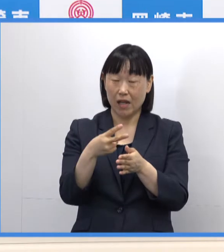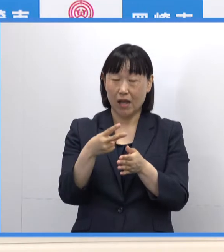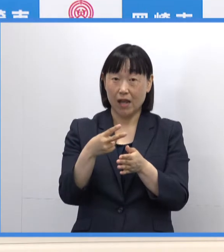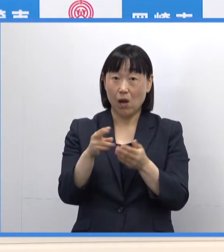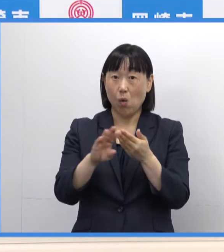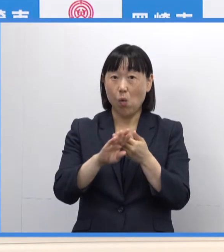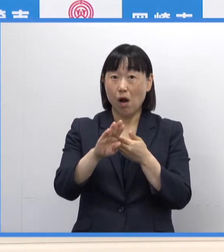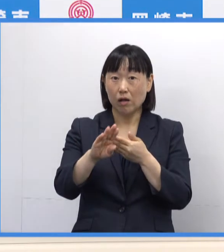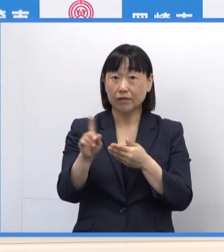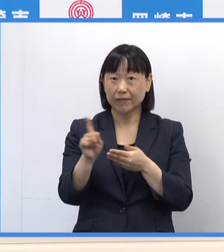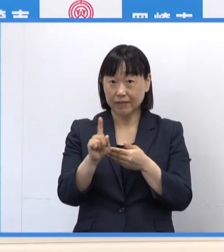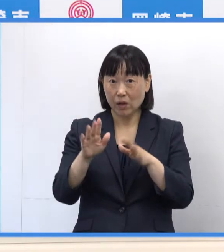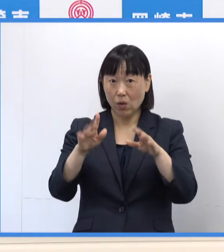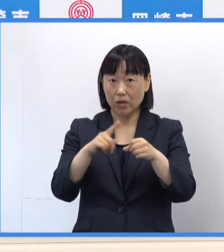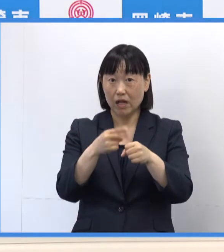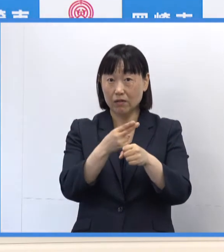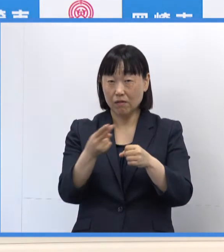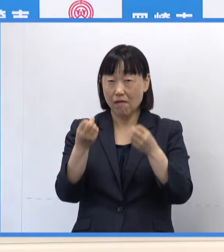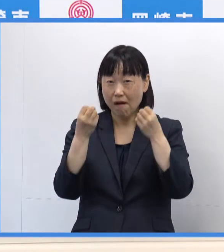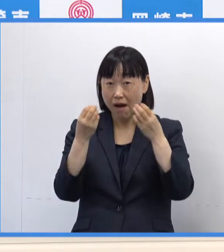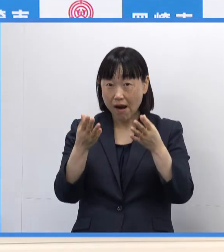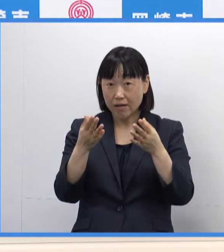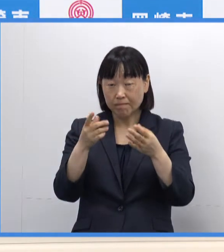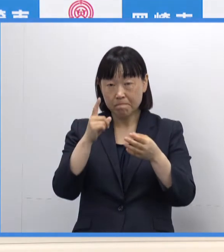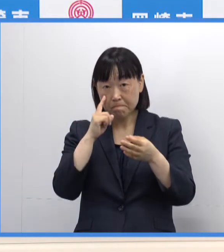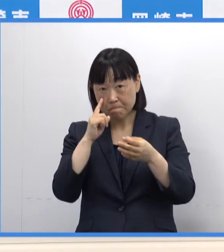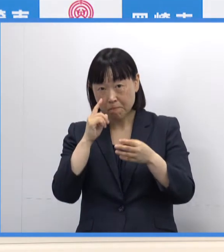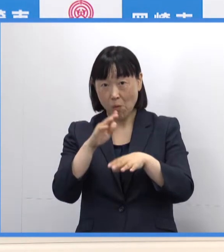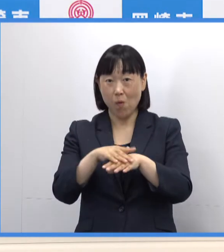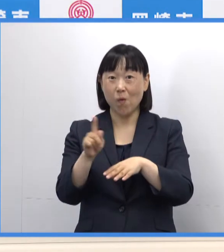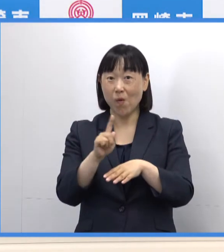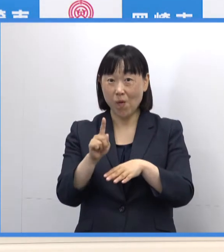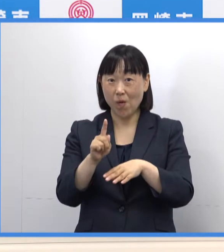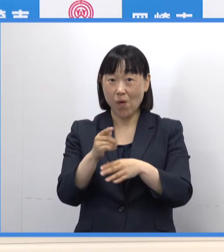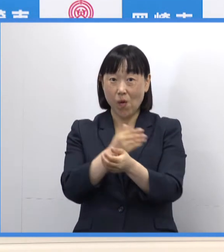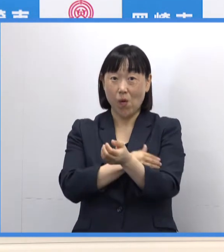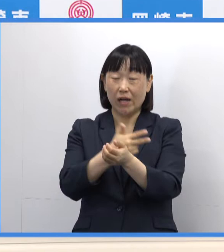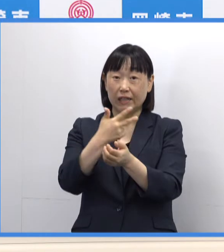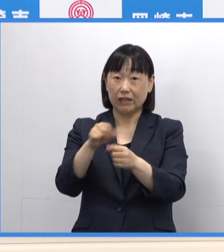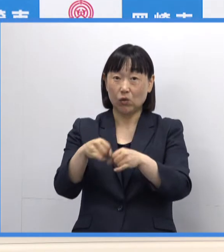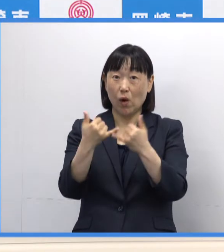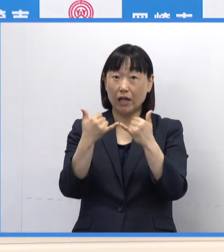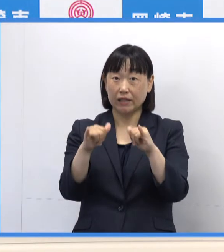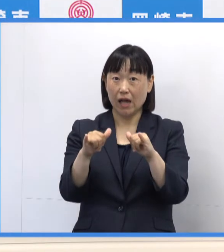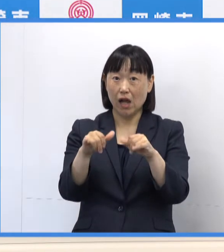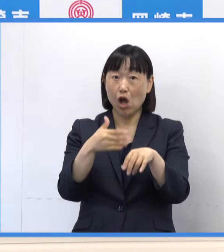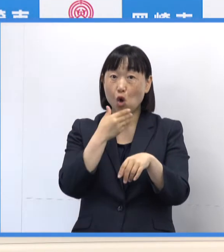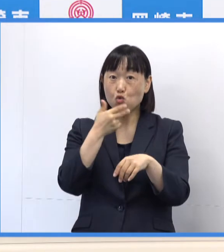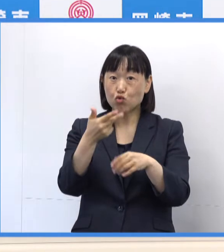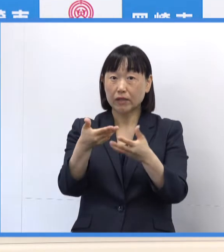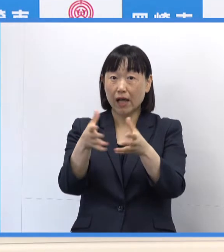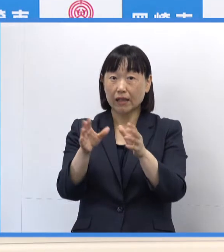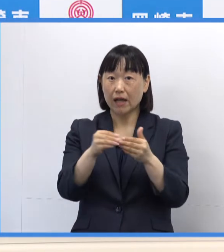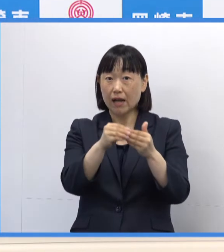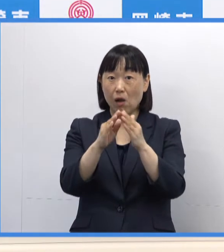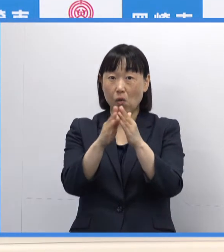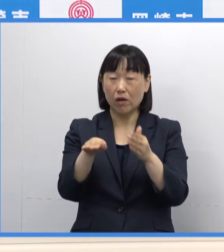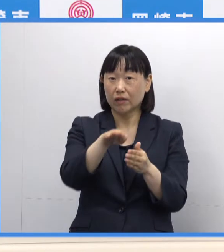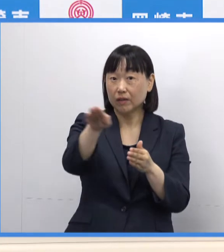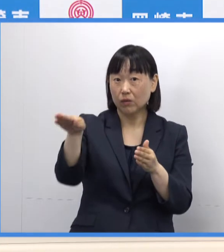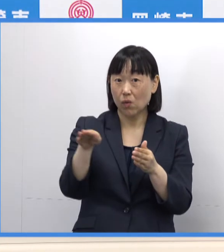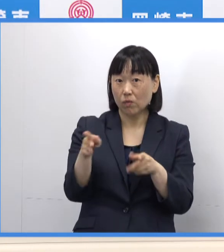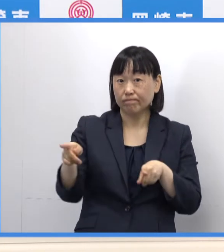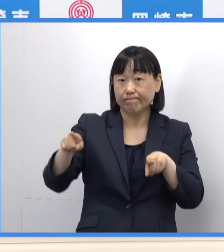有料席のほかに、今年度新たな試みとして、岡崎市障害者福祉団体連合会